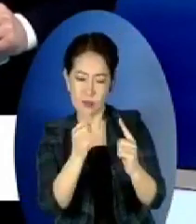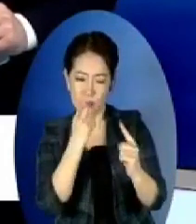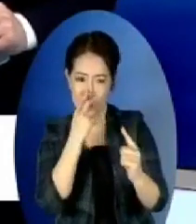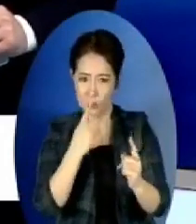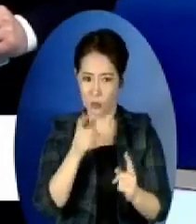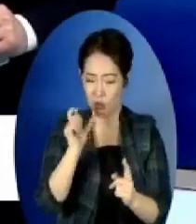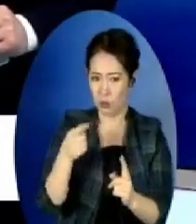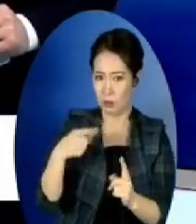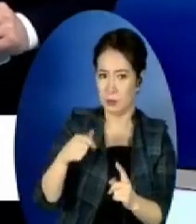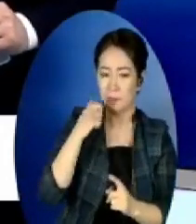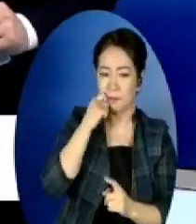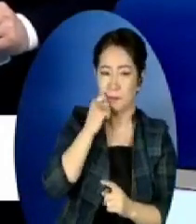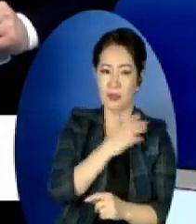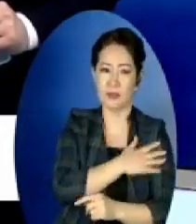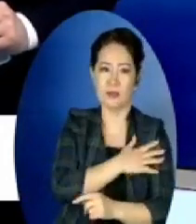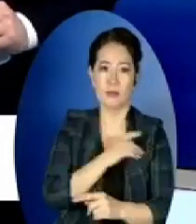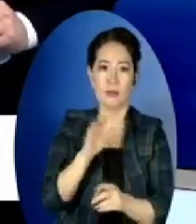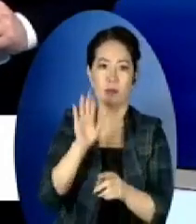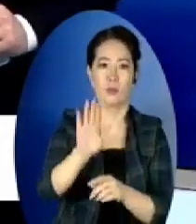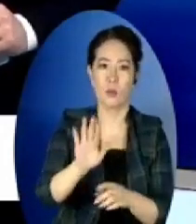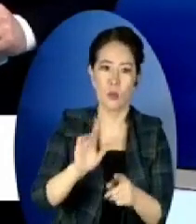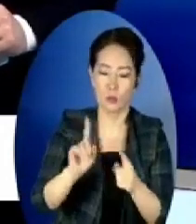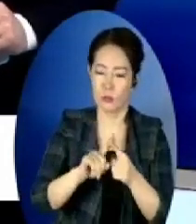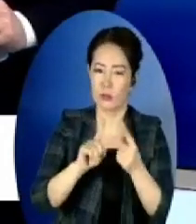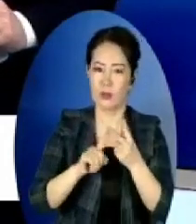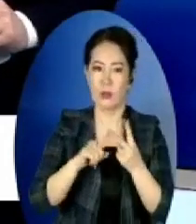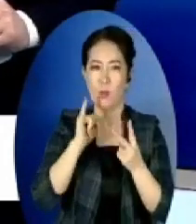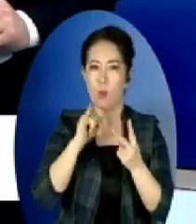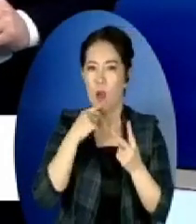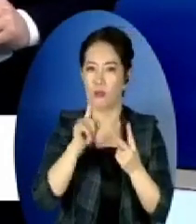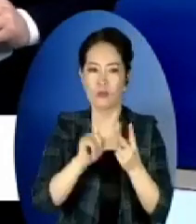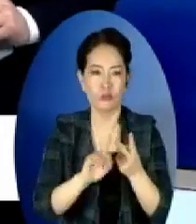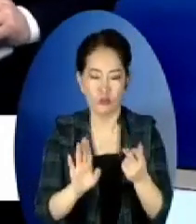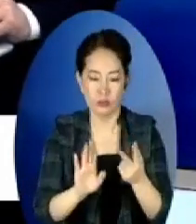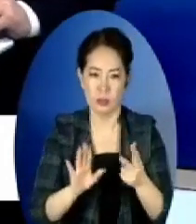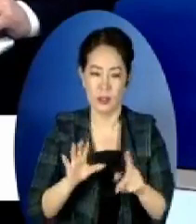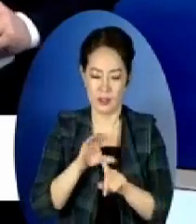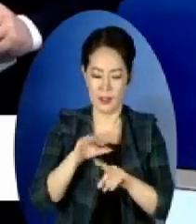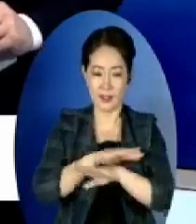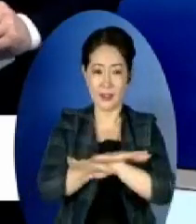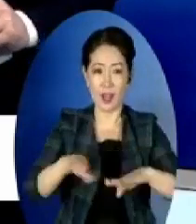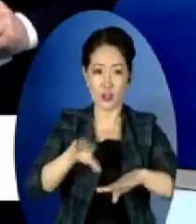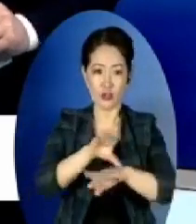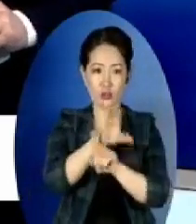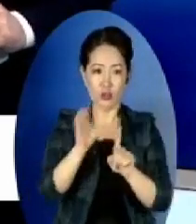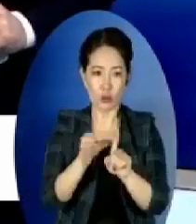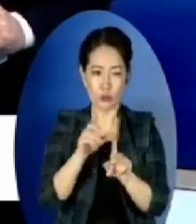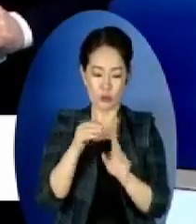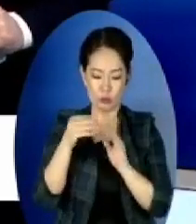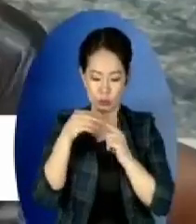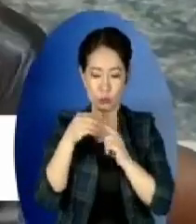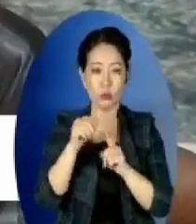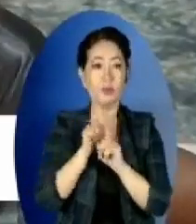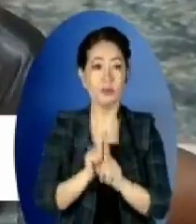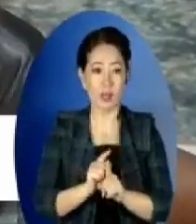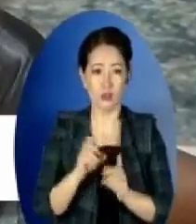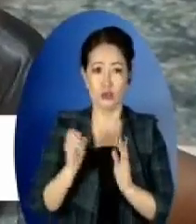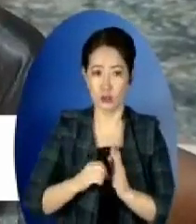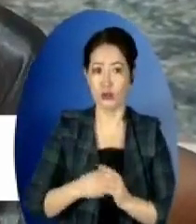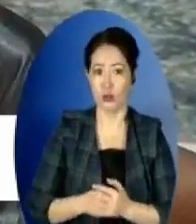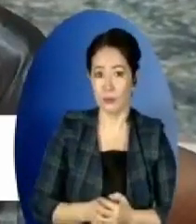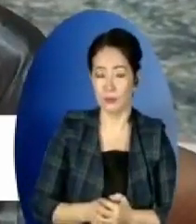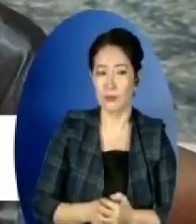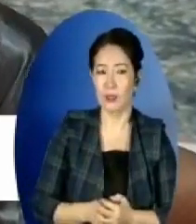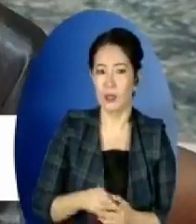бүжигчид нэгнийхээ биед хүрэхгүй, хараалын үг хэлэхгүй, мэрэгжлийн тайзны соёл дүрмийг баримтлах хэрэгтэй байдаг юм аа. Баталт